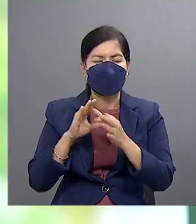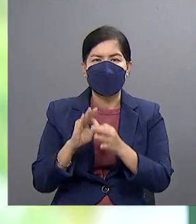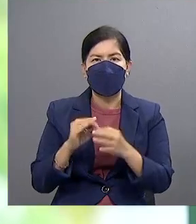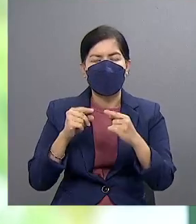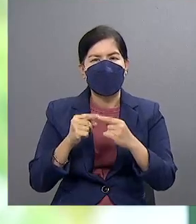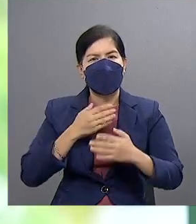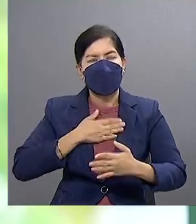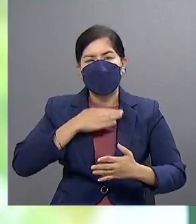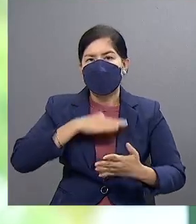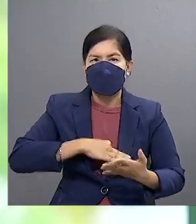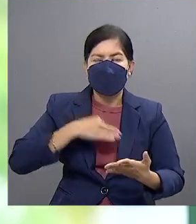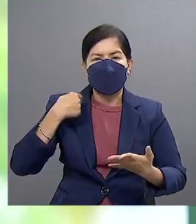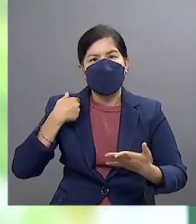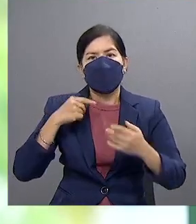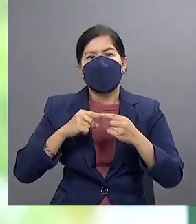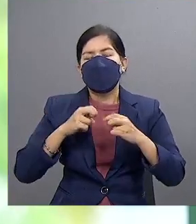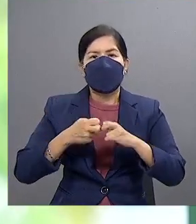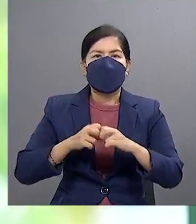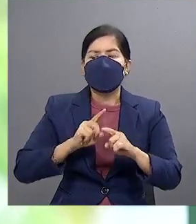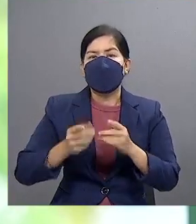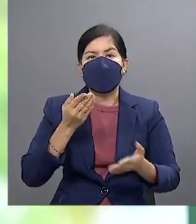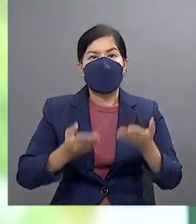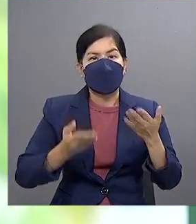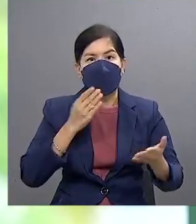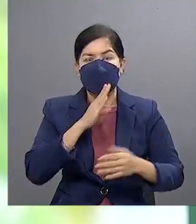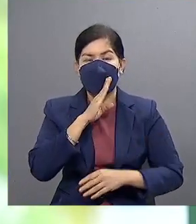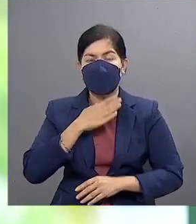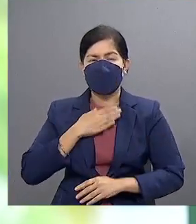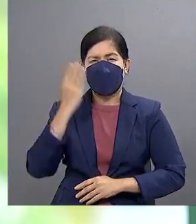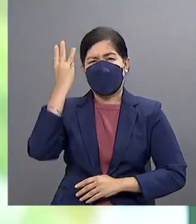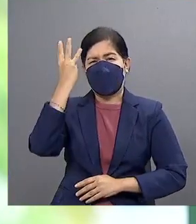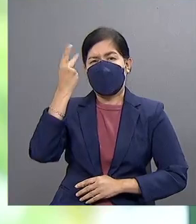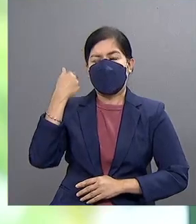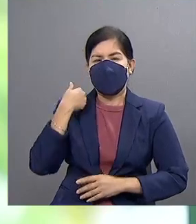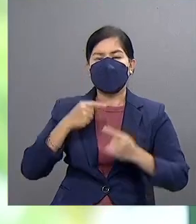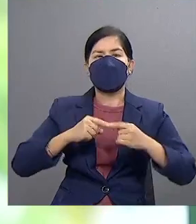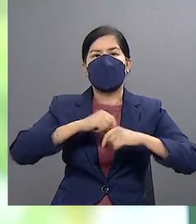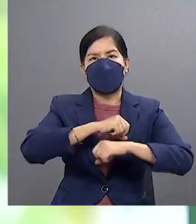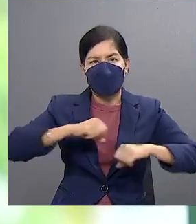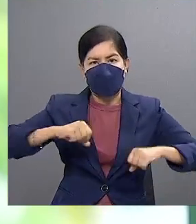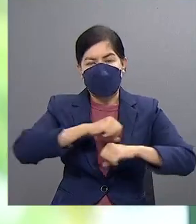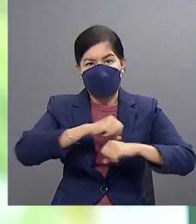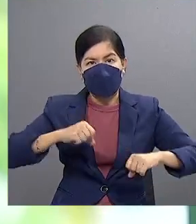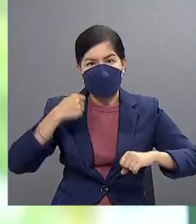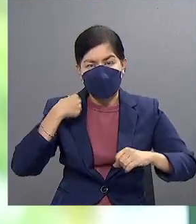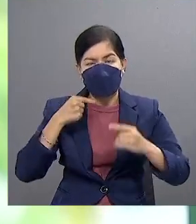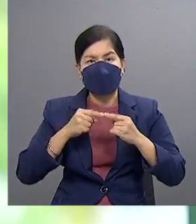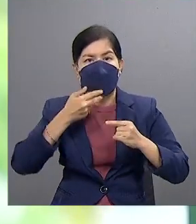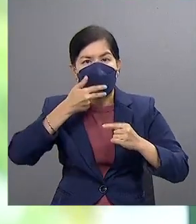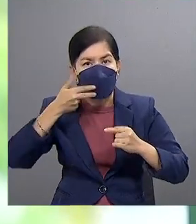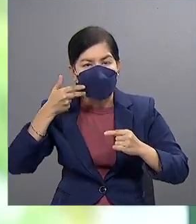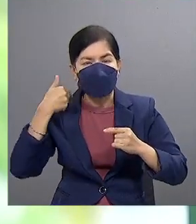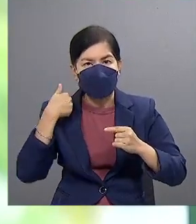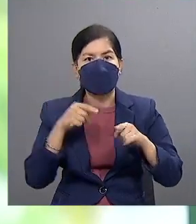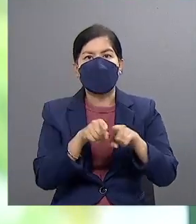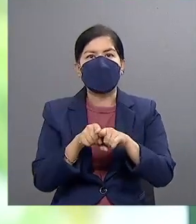ต้องการใช้น้ำตาลด่วนๆเช่นเวลาที่เครียดออกกำลังกายเนี่ยมันก็จะมีน้ำตาลขึ้นมาเป็นเชื้อเพลิงด่วนในร่างกายเราไอ้เจ้าต่อมหมวก